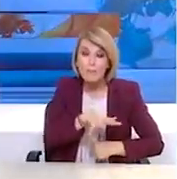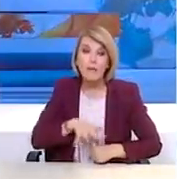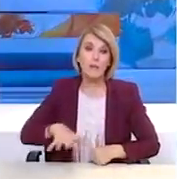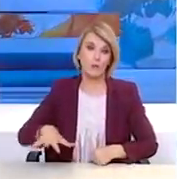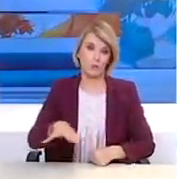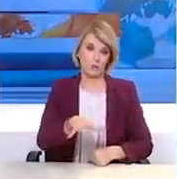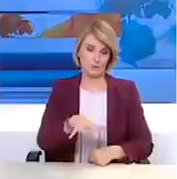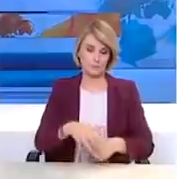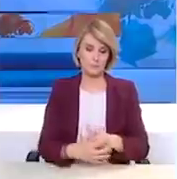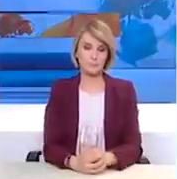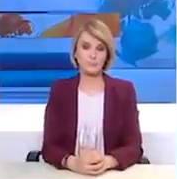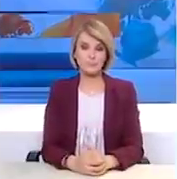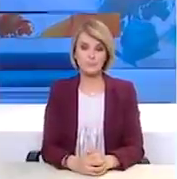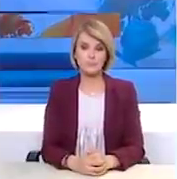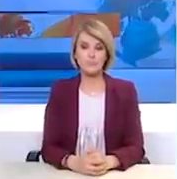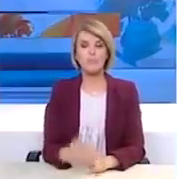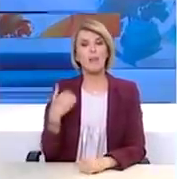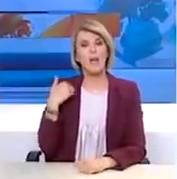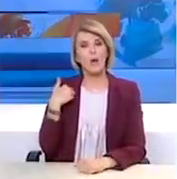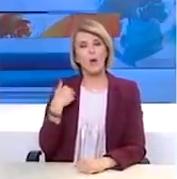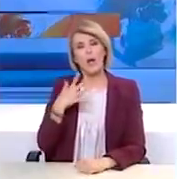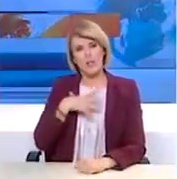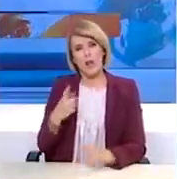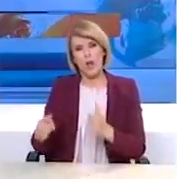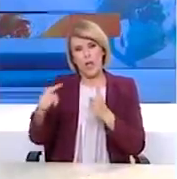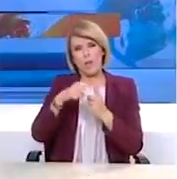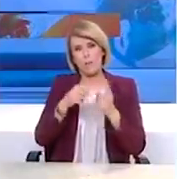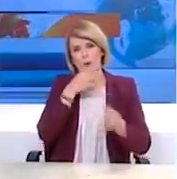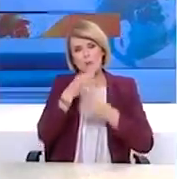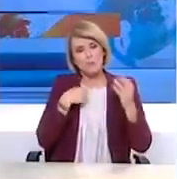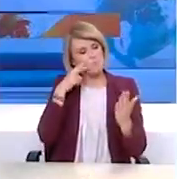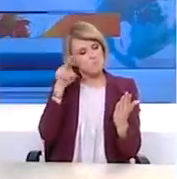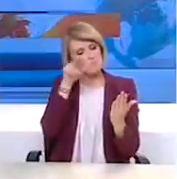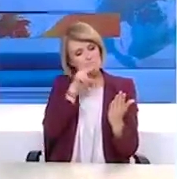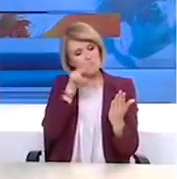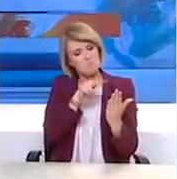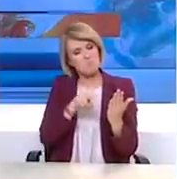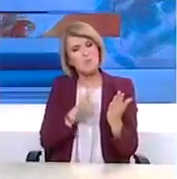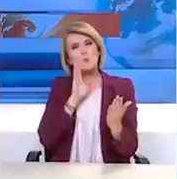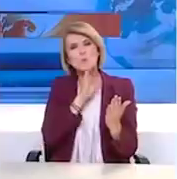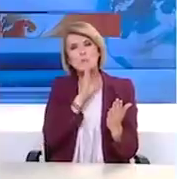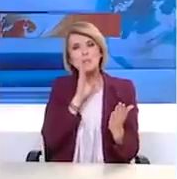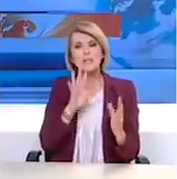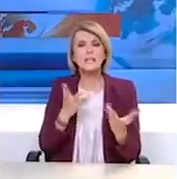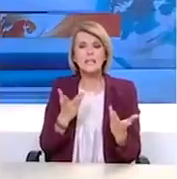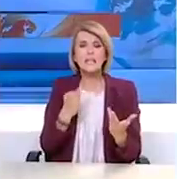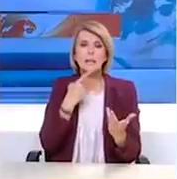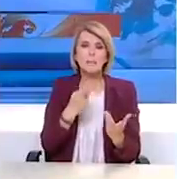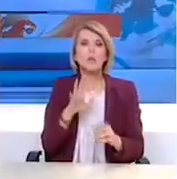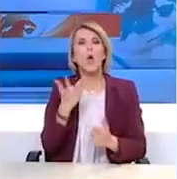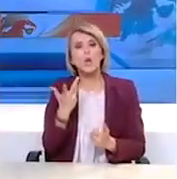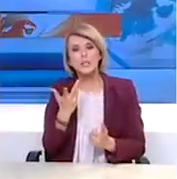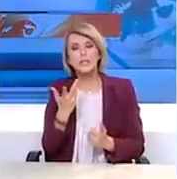πριν φτάσω, διάβασα κάποια σχόλια σχετικά με το ότι κινήθηκαν οι κάτοικοι των